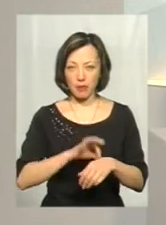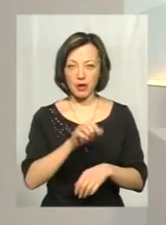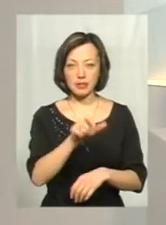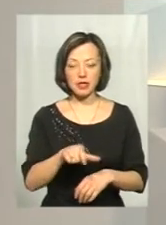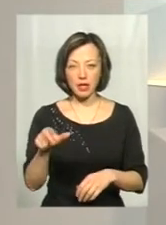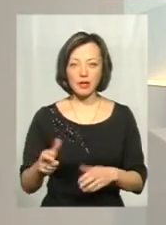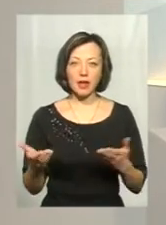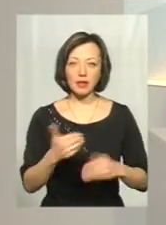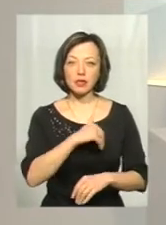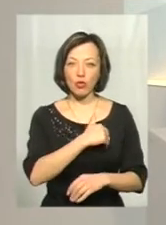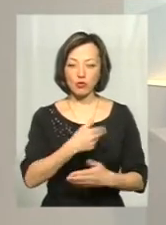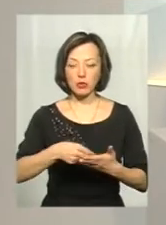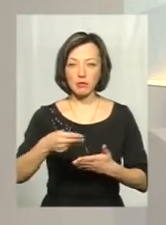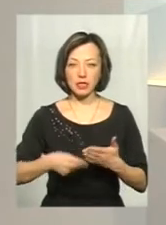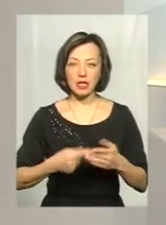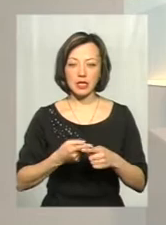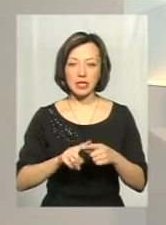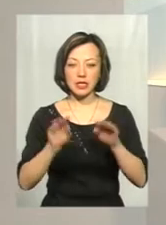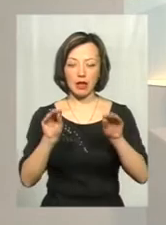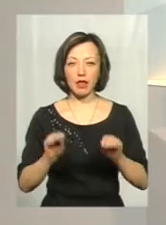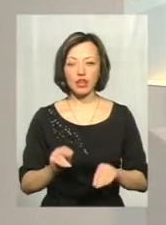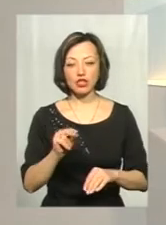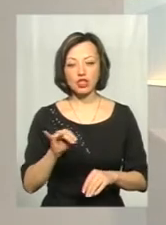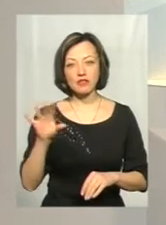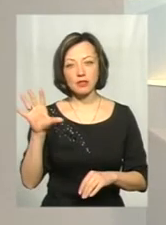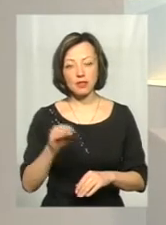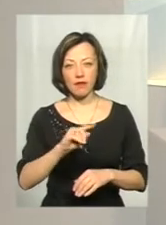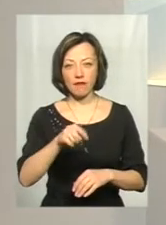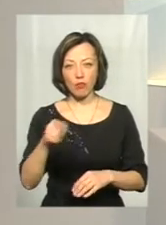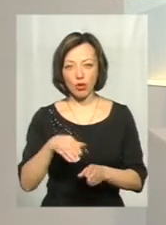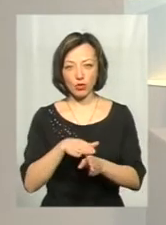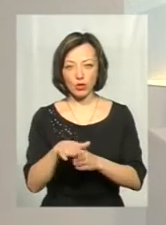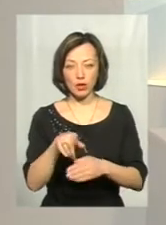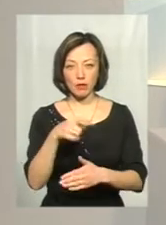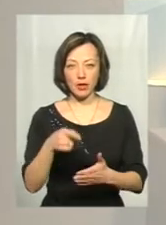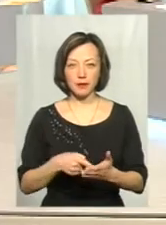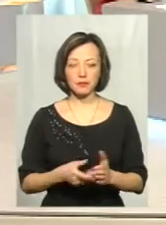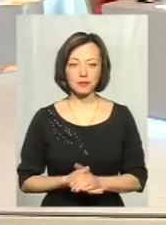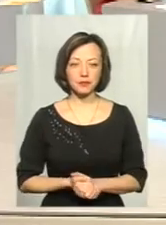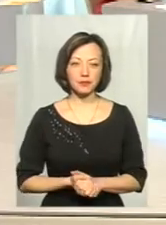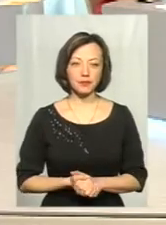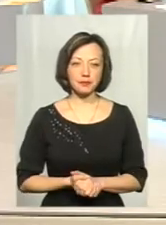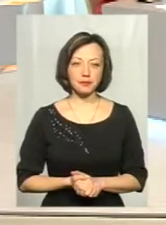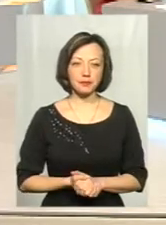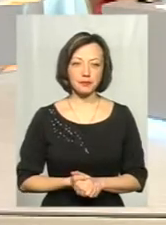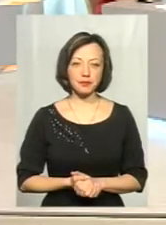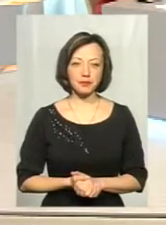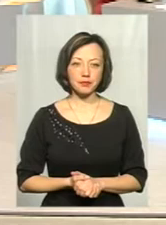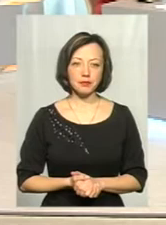які захочуть підписати оці декларації? Чи всі вимоги дотримані? Пані Ольго.